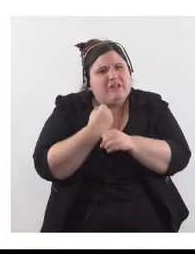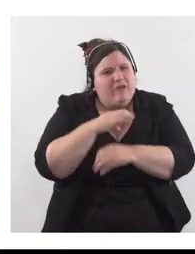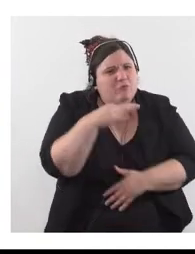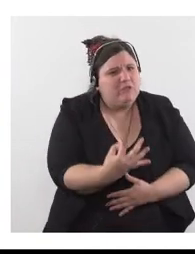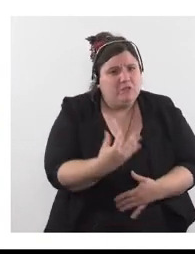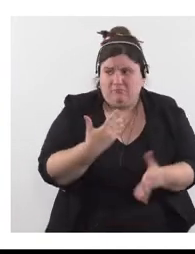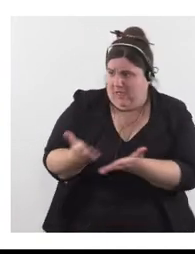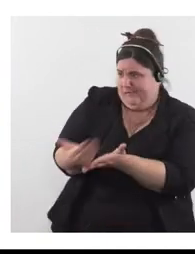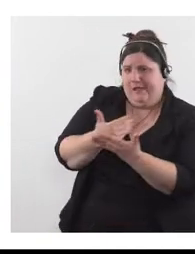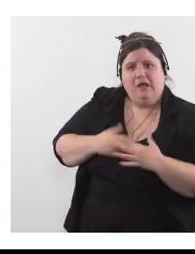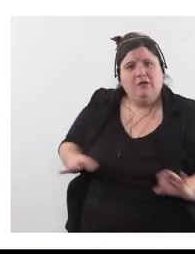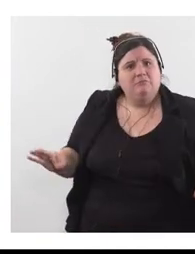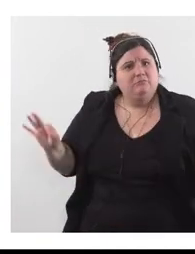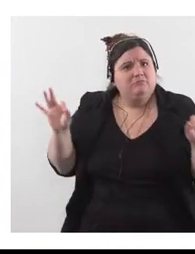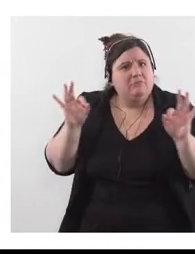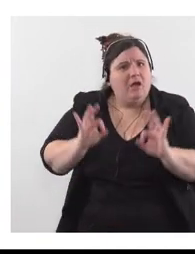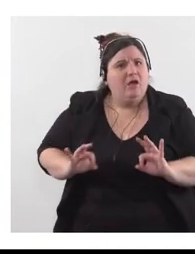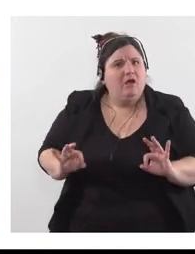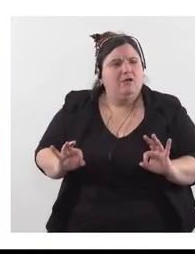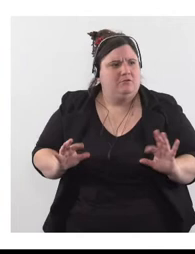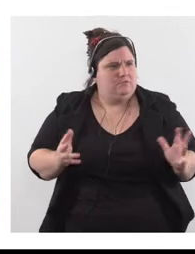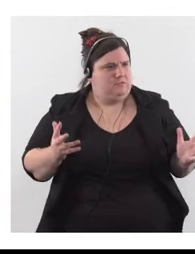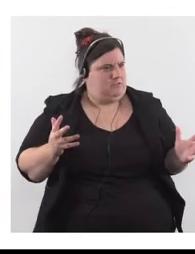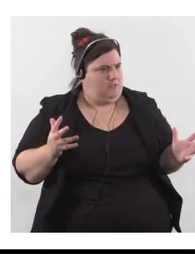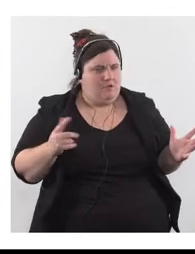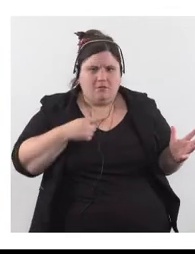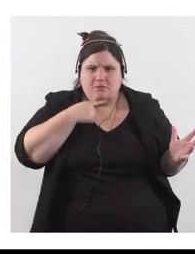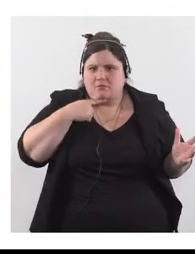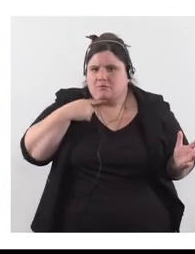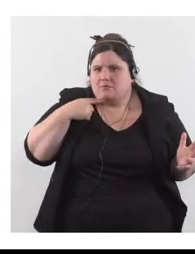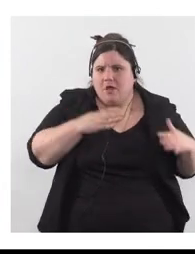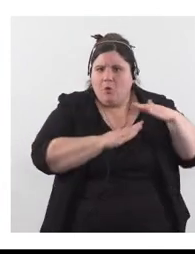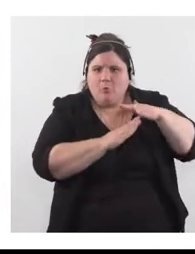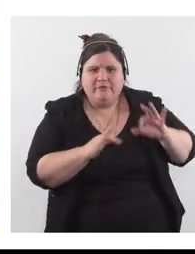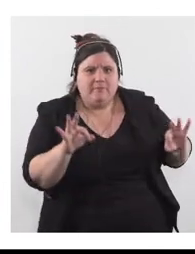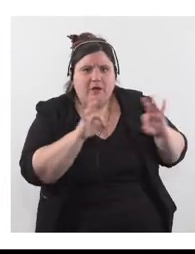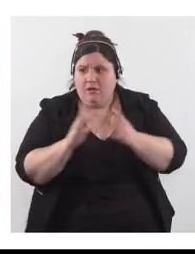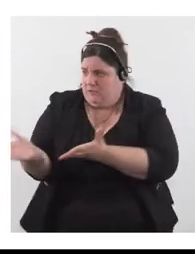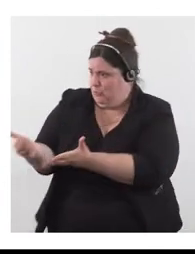payée. Ce qui a mis sur moi une pression énorme.